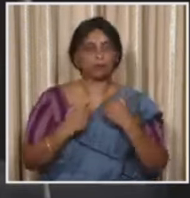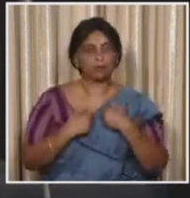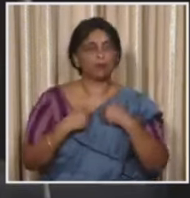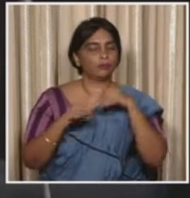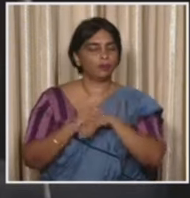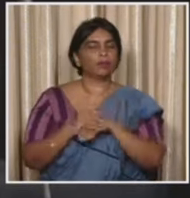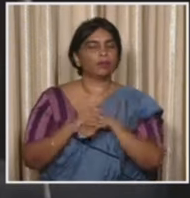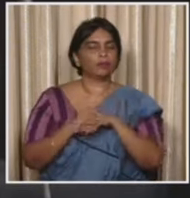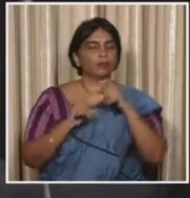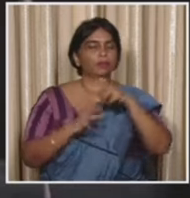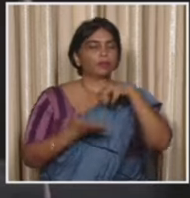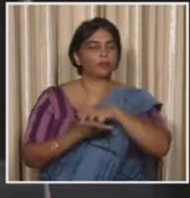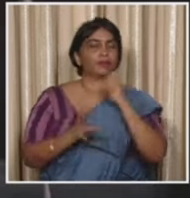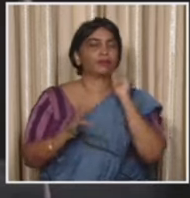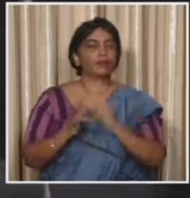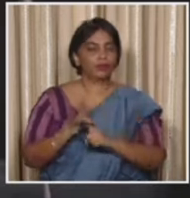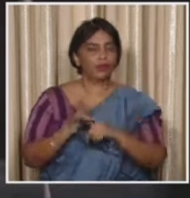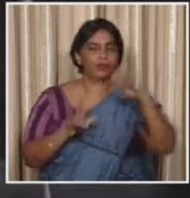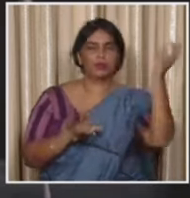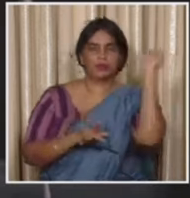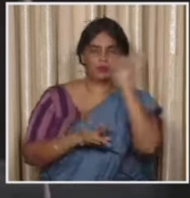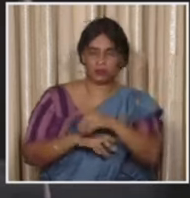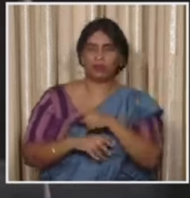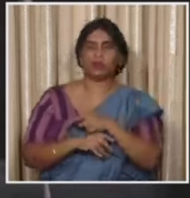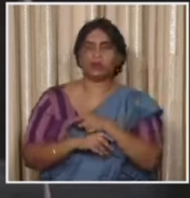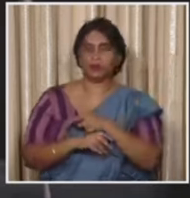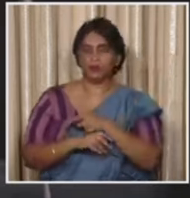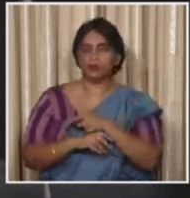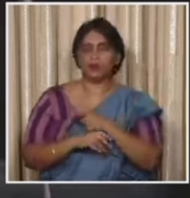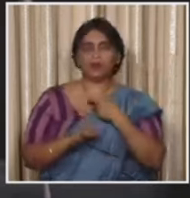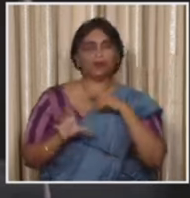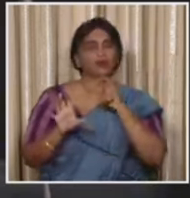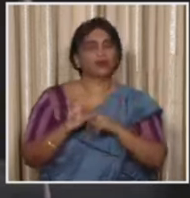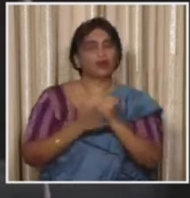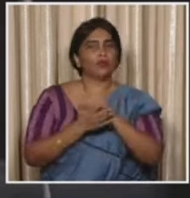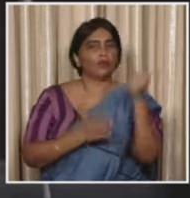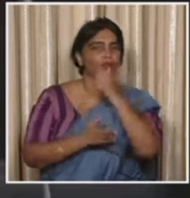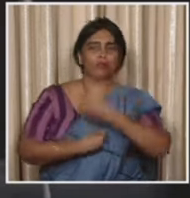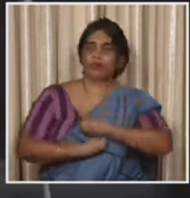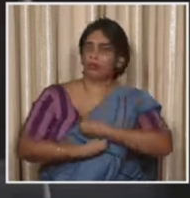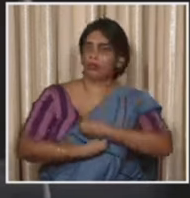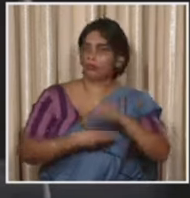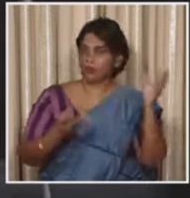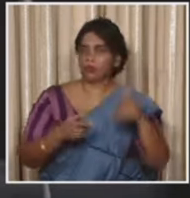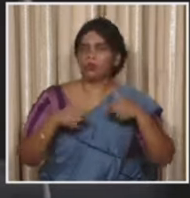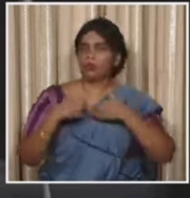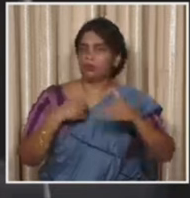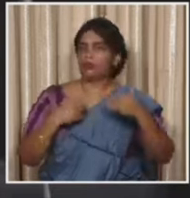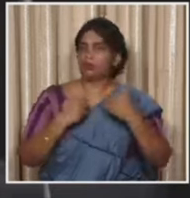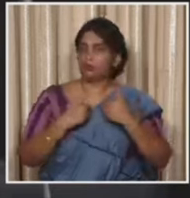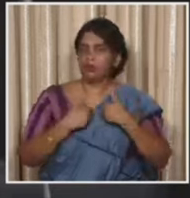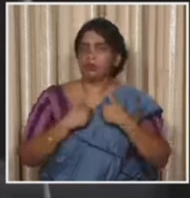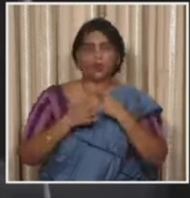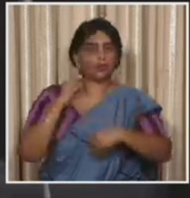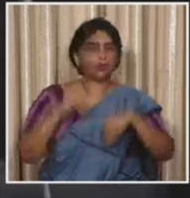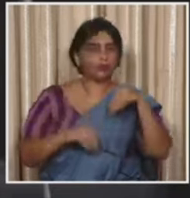දාලා තියෙනවා දිස්ත්‍රික් සංවිධායක කියලා එකෙක් කොහෙන්ද ගෙනෙලා මේ දවස්වල මගේ ආසනේ ඔක්කොටම අරක්කු බෙදනවා. මෙච්චර කාල මං මගේ ආසනේ